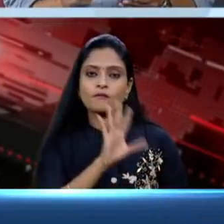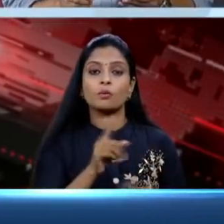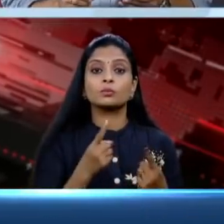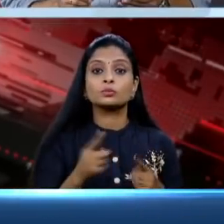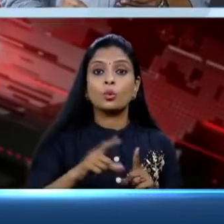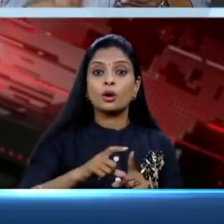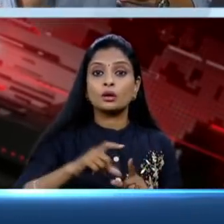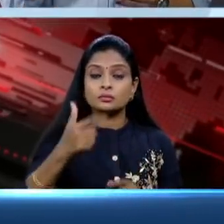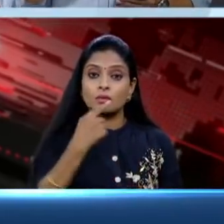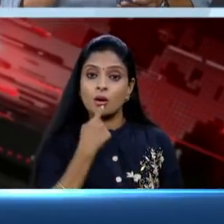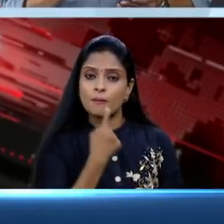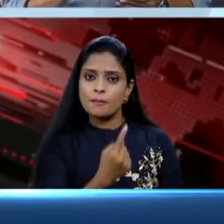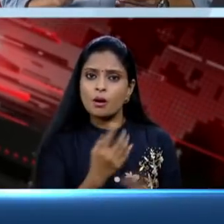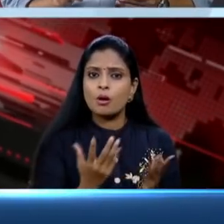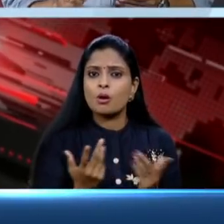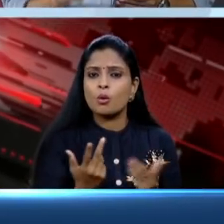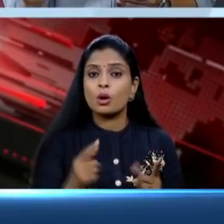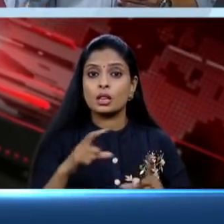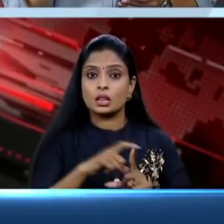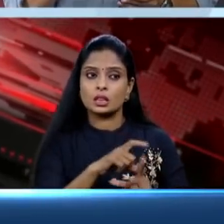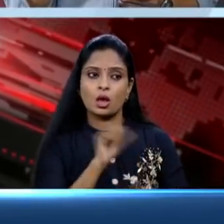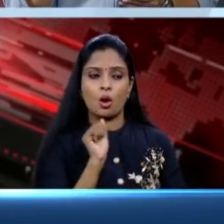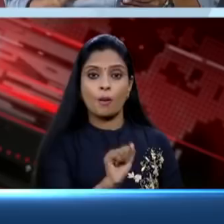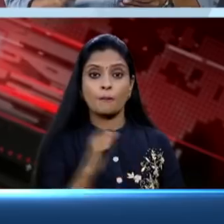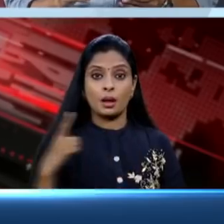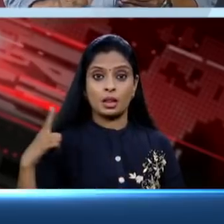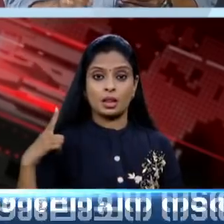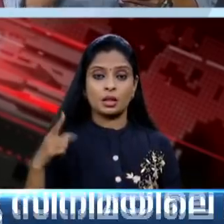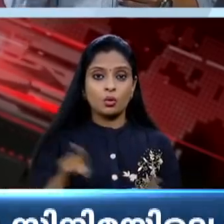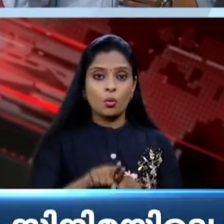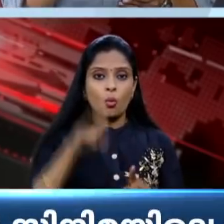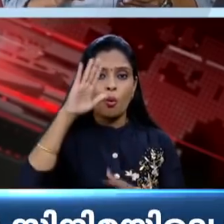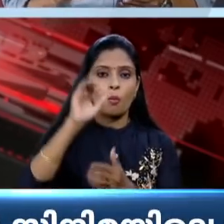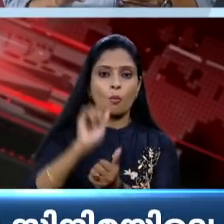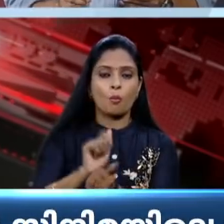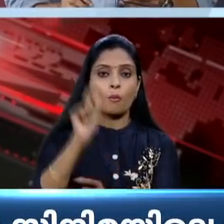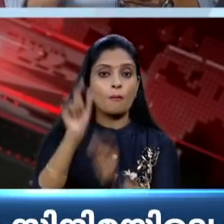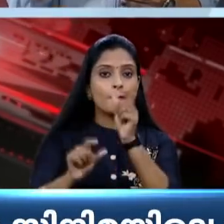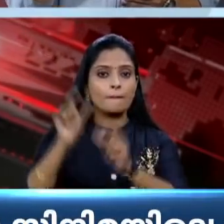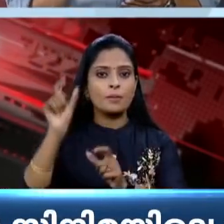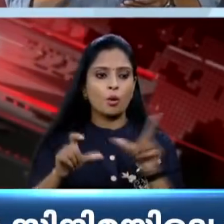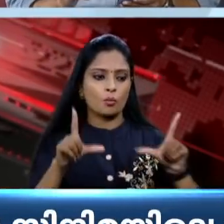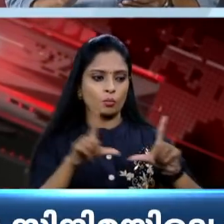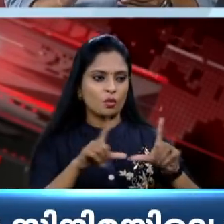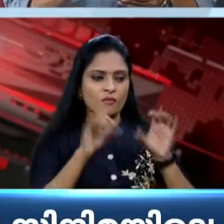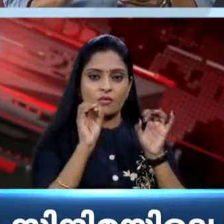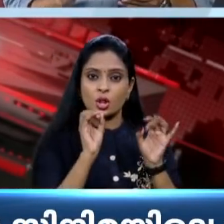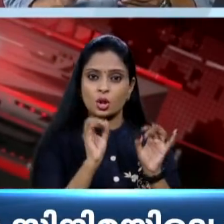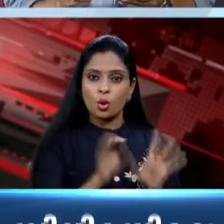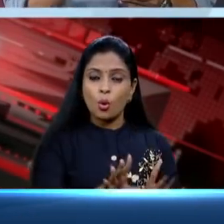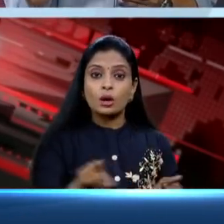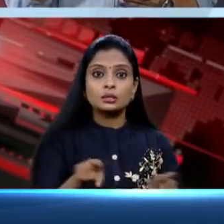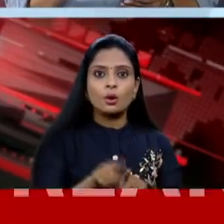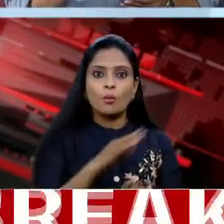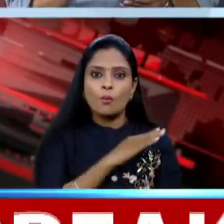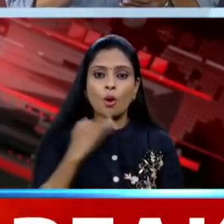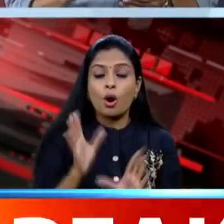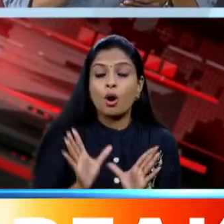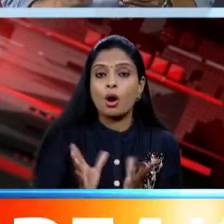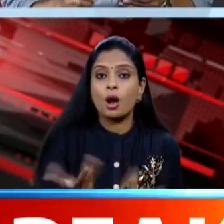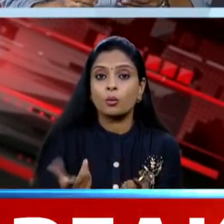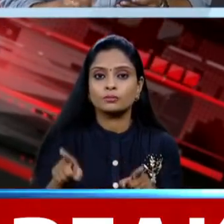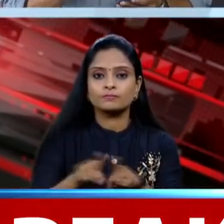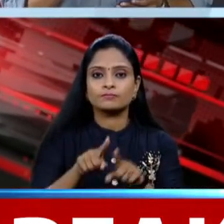ബാലേന്ദ്രകുമാർ പറയാൻ ഉദ്ദേശിക്കുന്നത് ദിലീപിൻ്റെ നേതൃത്വത്തിൽ അന്വേഷണ ഉദ്യോഗസ്ഥരെ തെളിവില്ലാതെ എങ്ങനെ കൊല്ലാം എന്നത് സംബന്ധിച്ചുള്ള